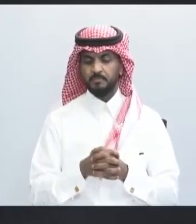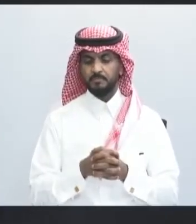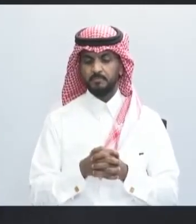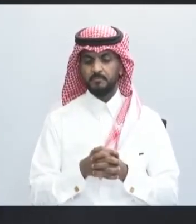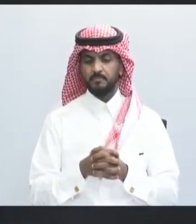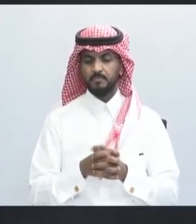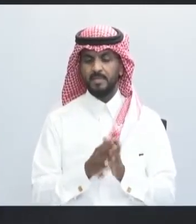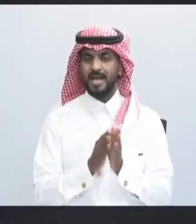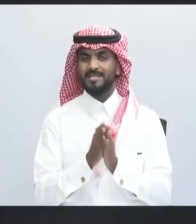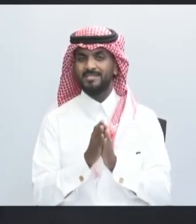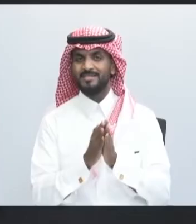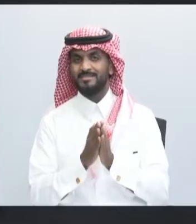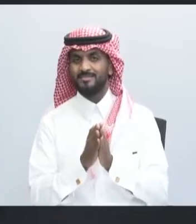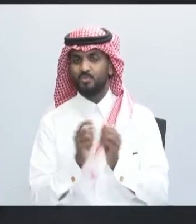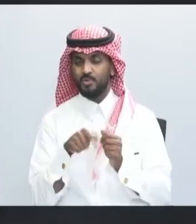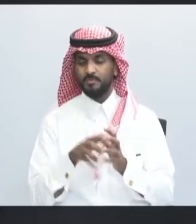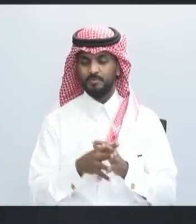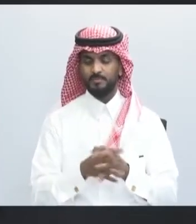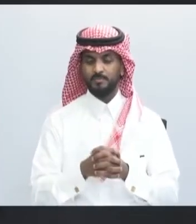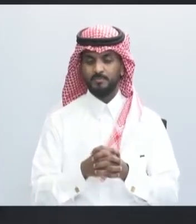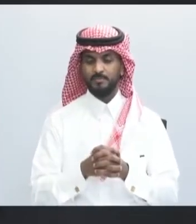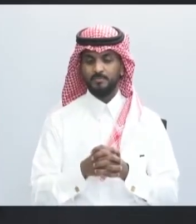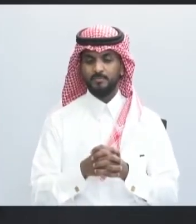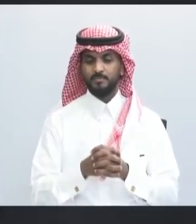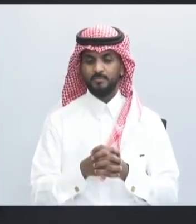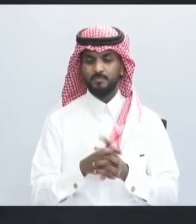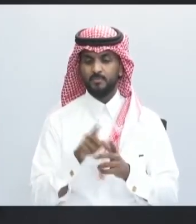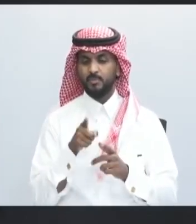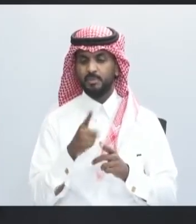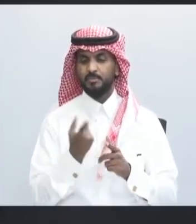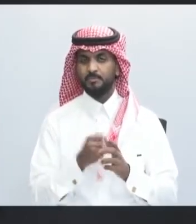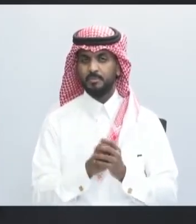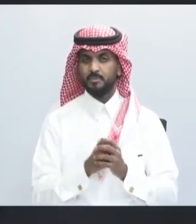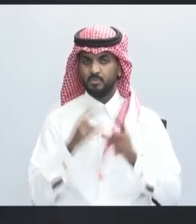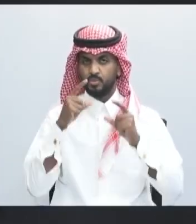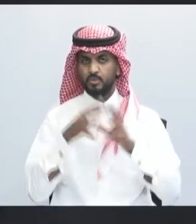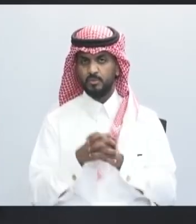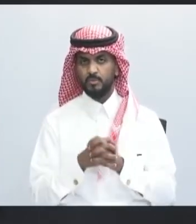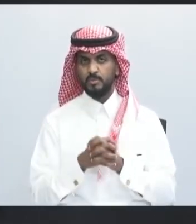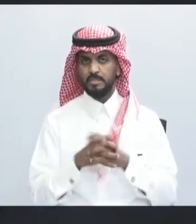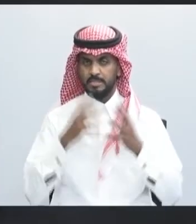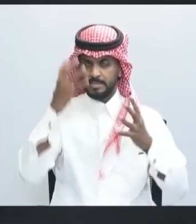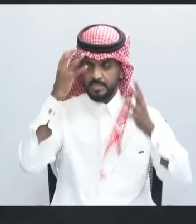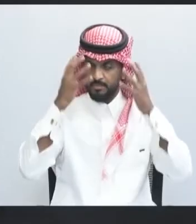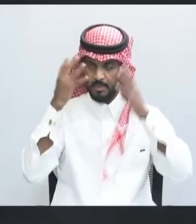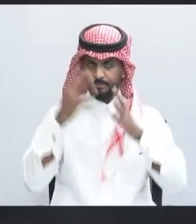غسل اليدين رائعون احسنتم هنا الاستحمام